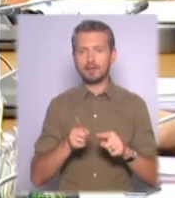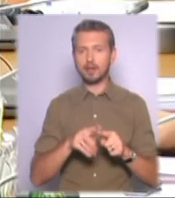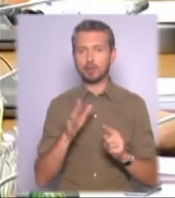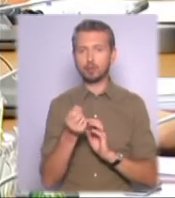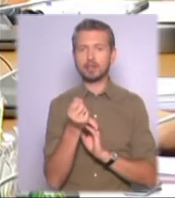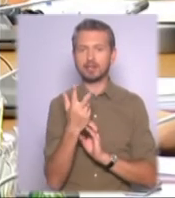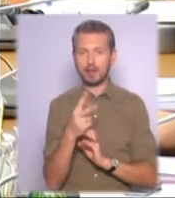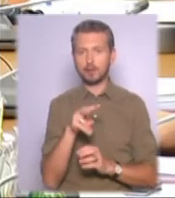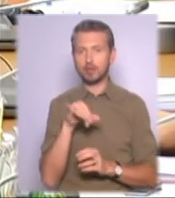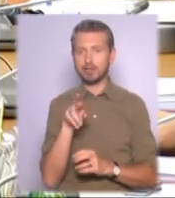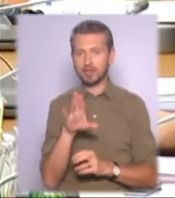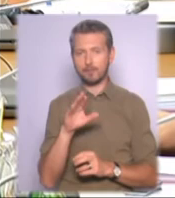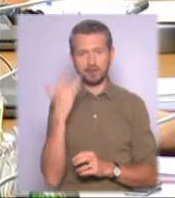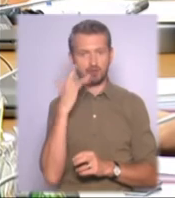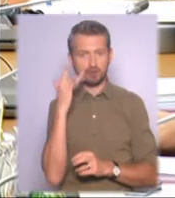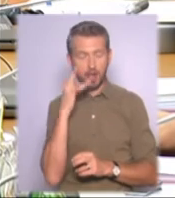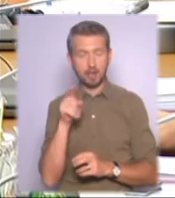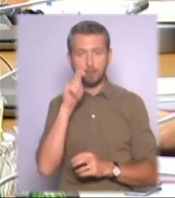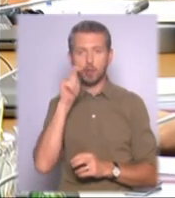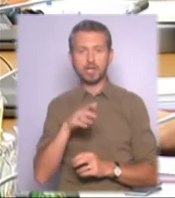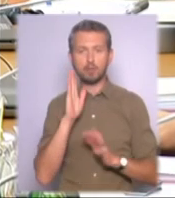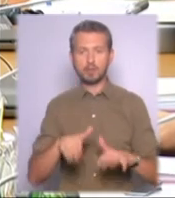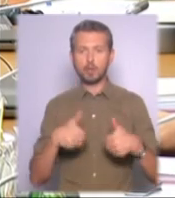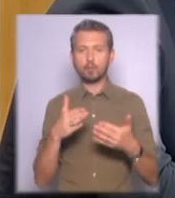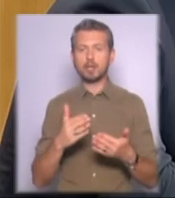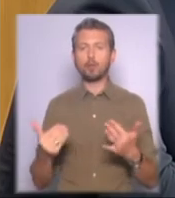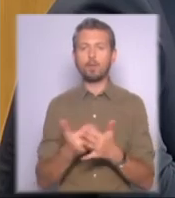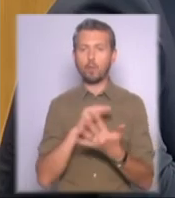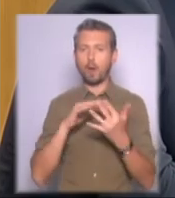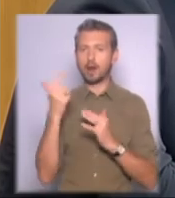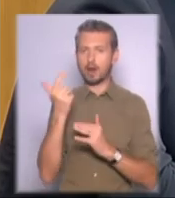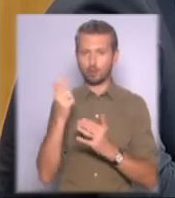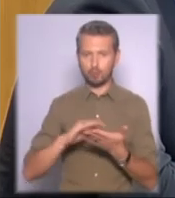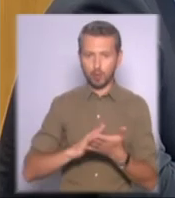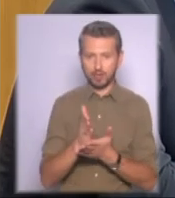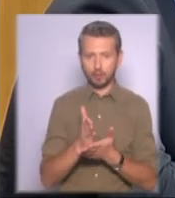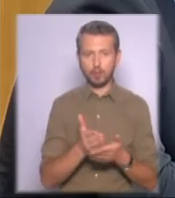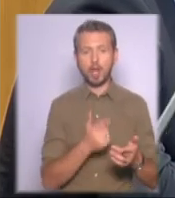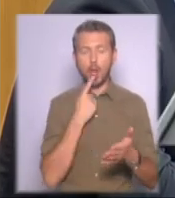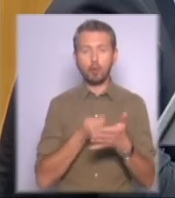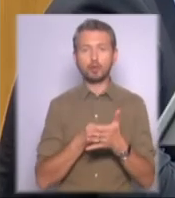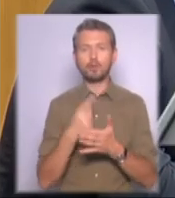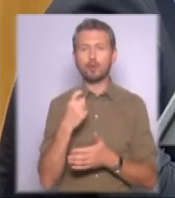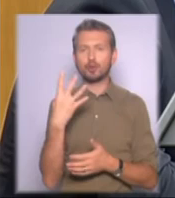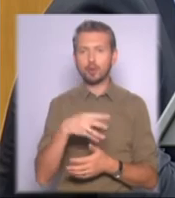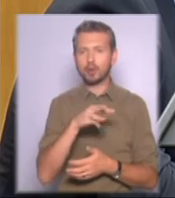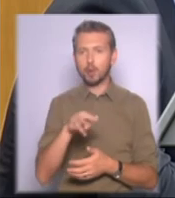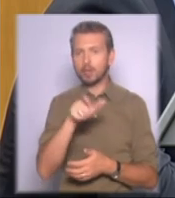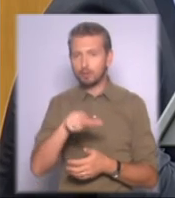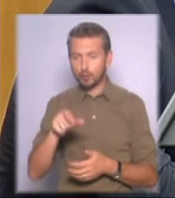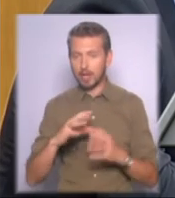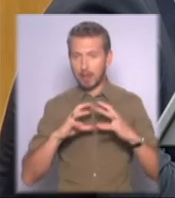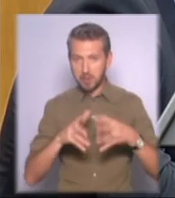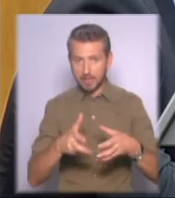липня в США. Там Україна презентуватиме нову аграрну політику. Годуємо 140 мільйонів людей на планеті. Це дуже серйозна